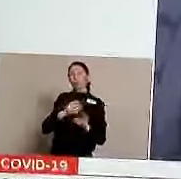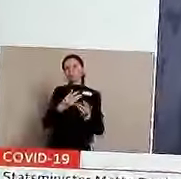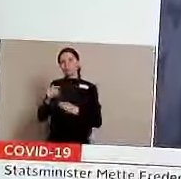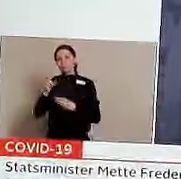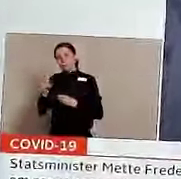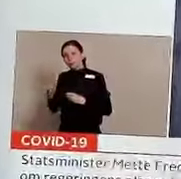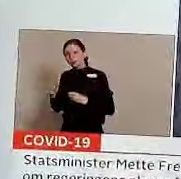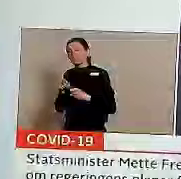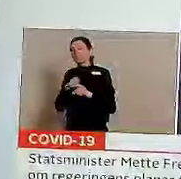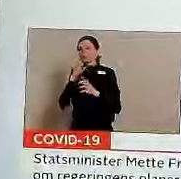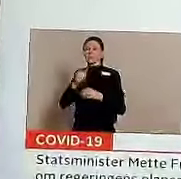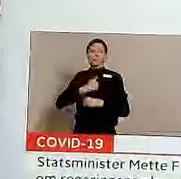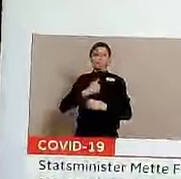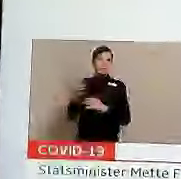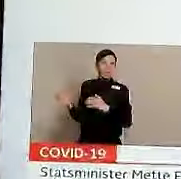تركز على